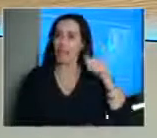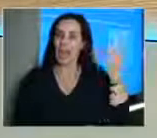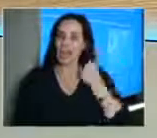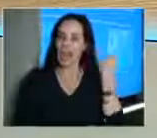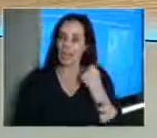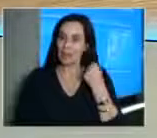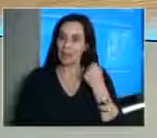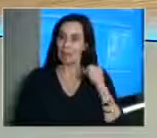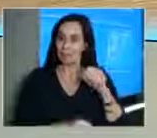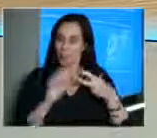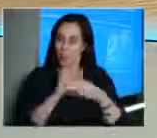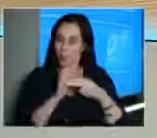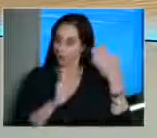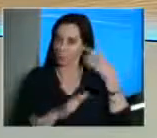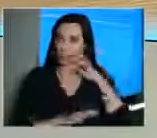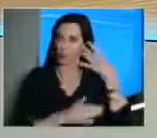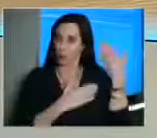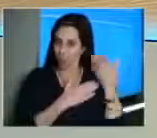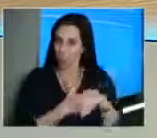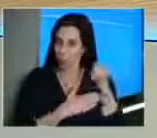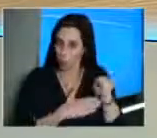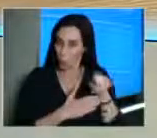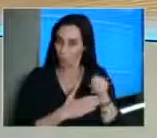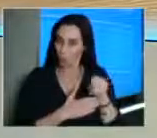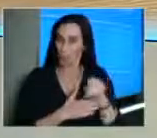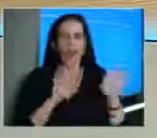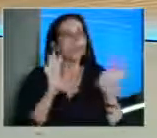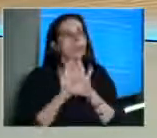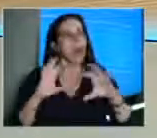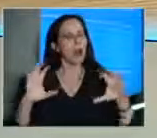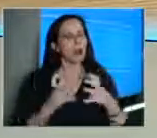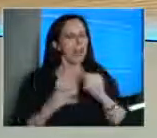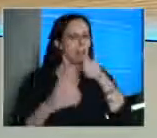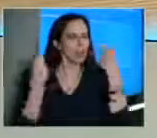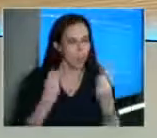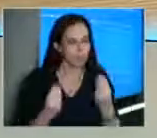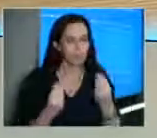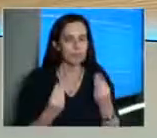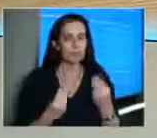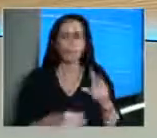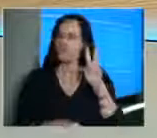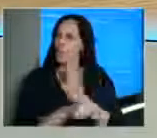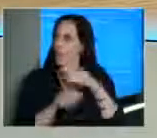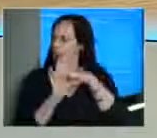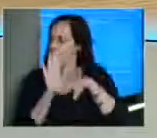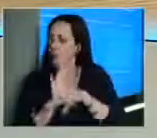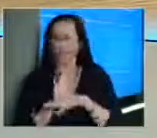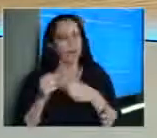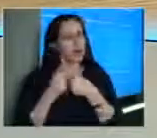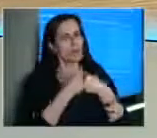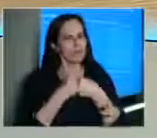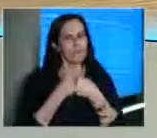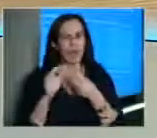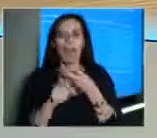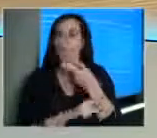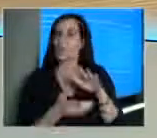החזקים ביותר במערכת הפוליטית ב4 השנים האחרונות, הסמל החברתי האולטימטיבי, מגן שלטון החוק, נאבק לעבור